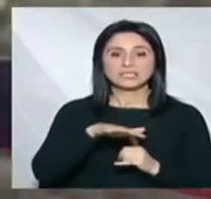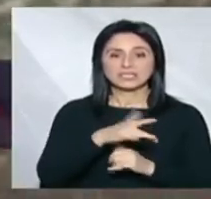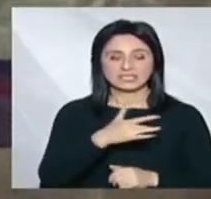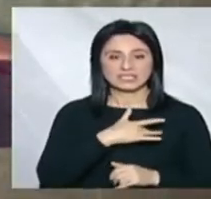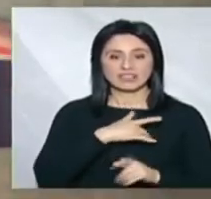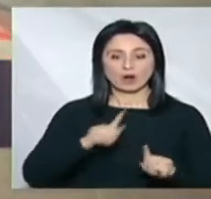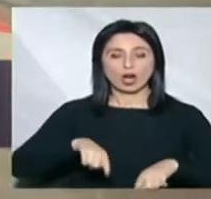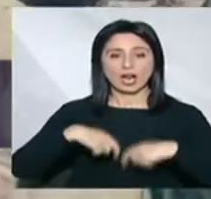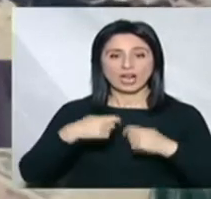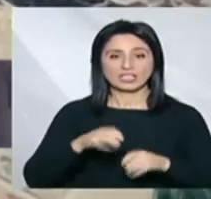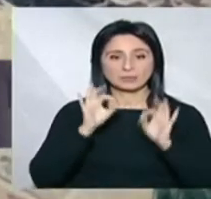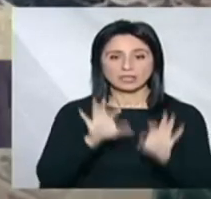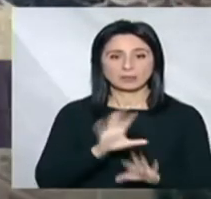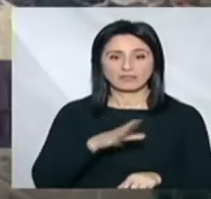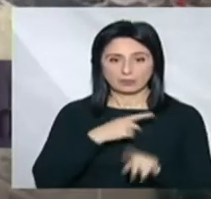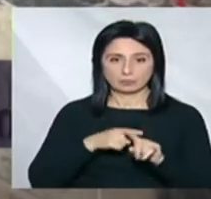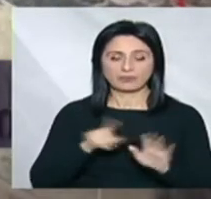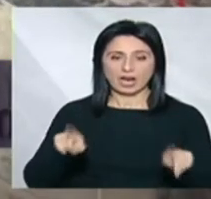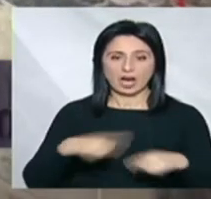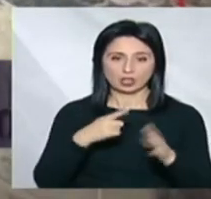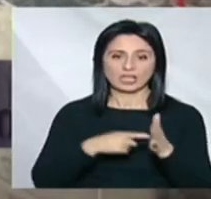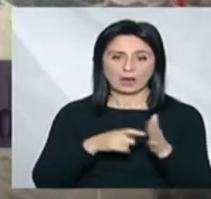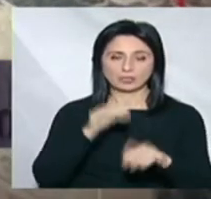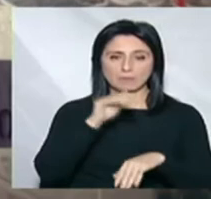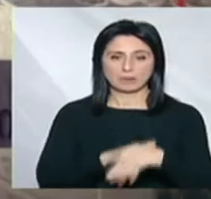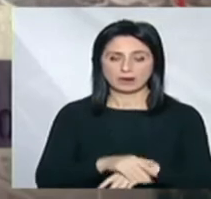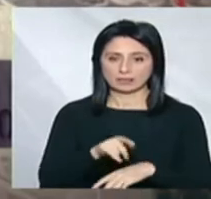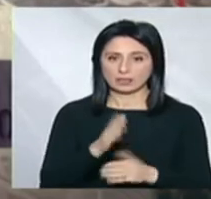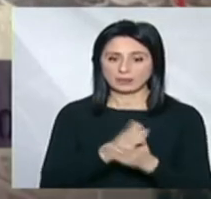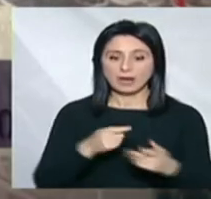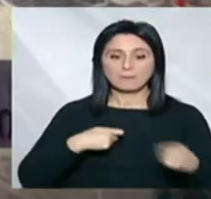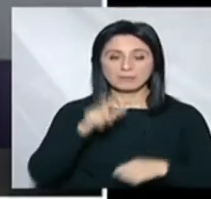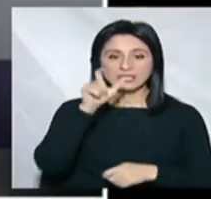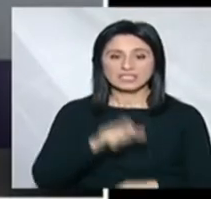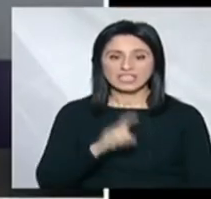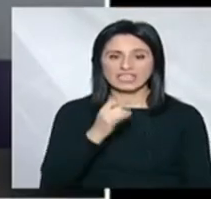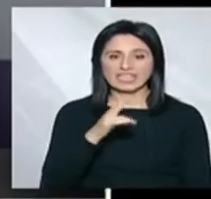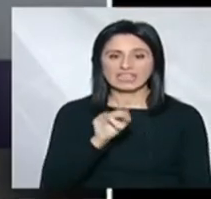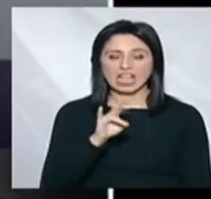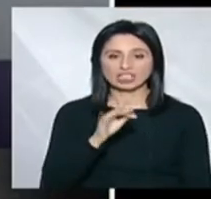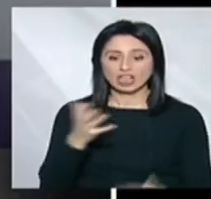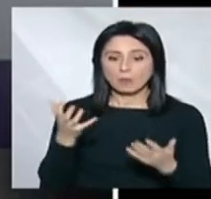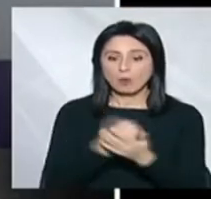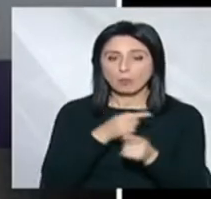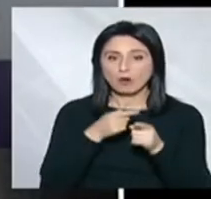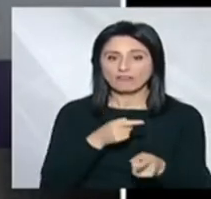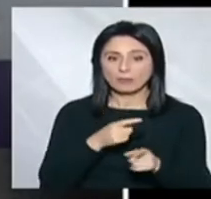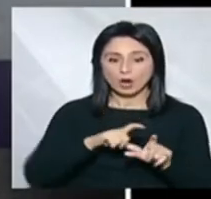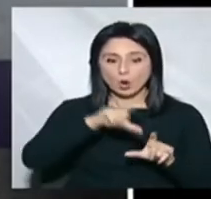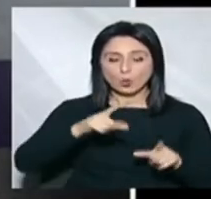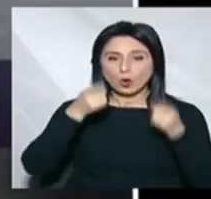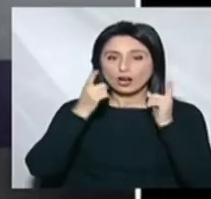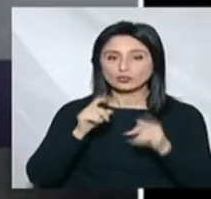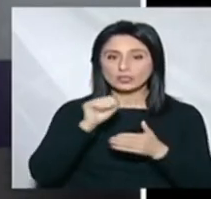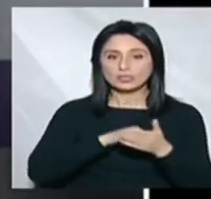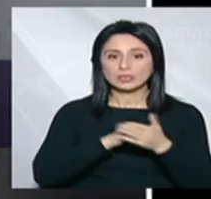სავარაუდო გადაცემისკენ მიმართული მოქმედებების განხორციელების ფაქტზე მიმდინარეობს. ბიზნესმენ დავით ხიდაშელის მიერ მოპოვებული რუკების